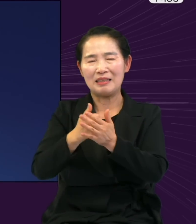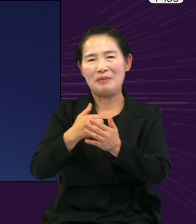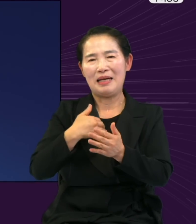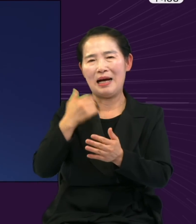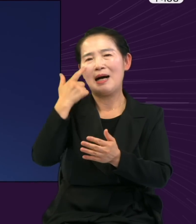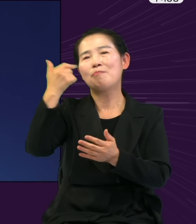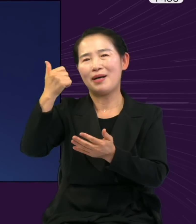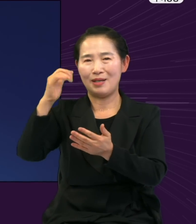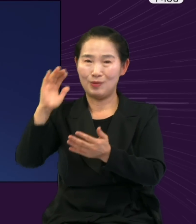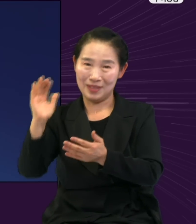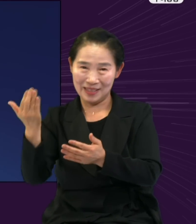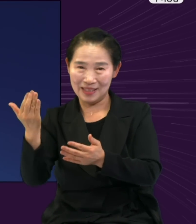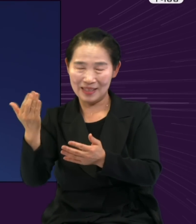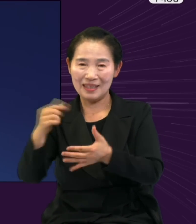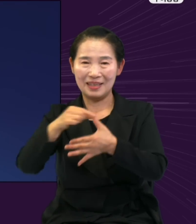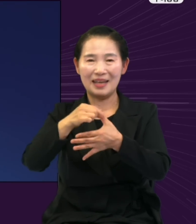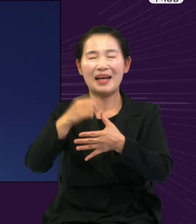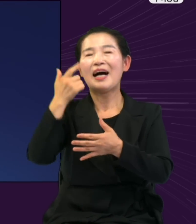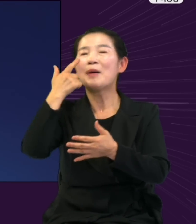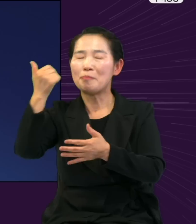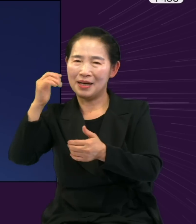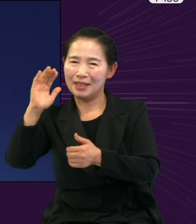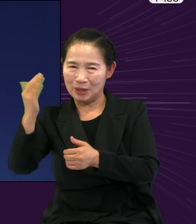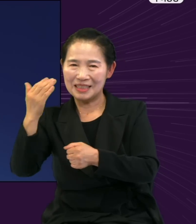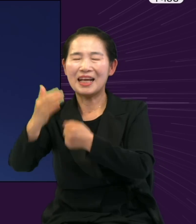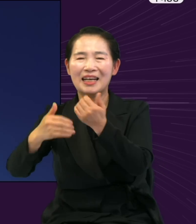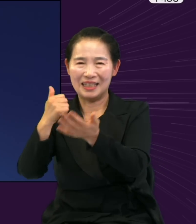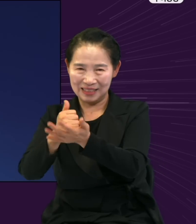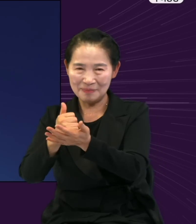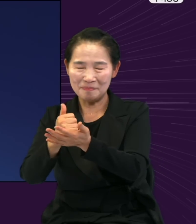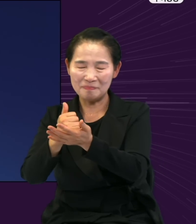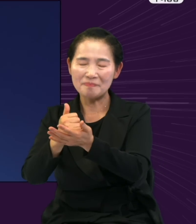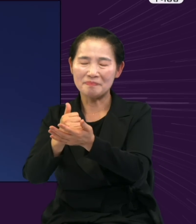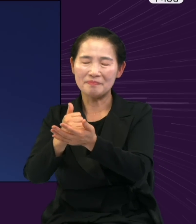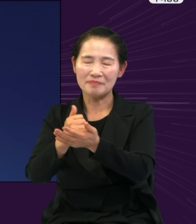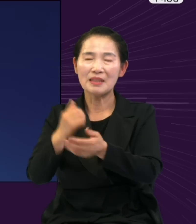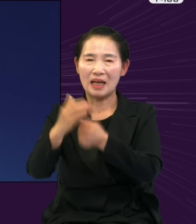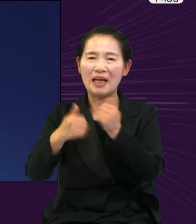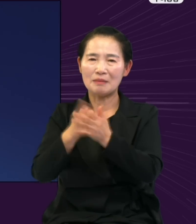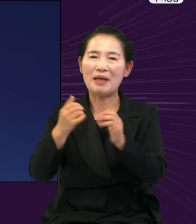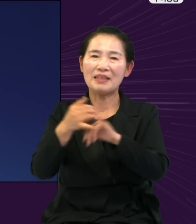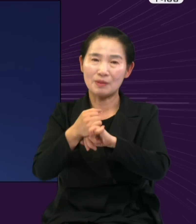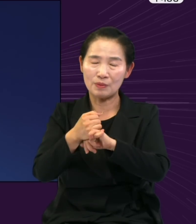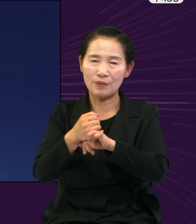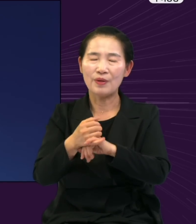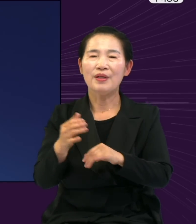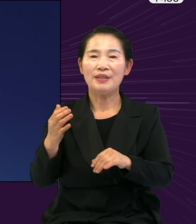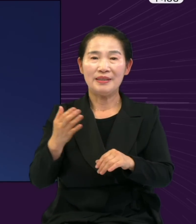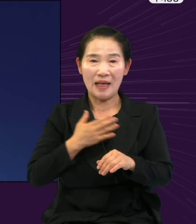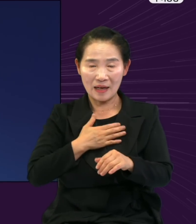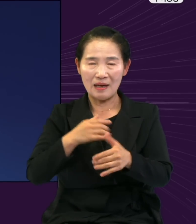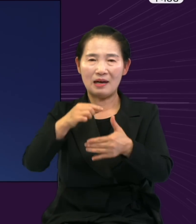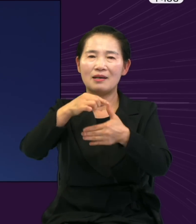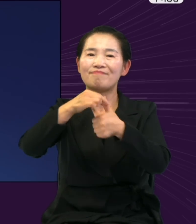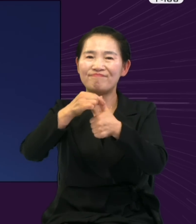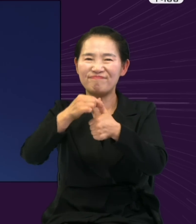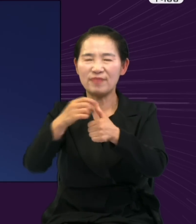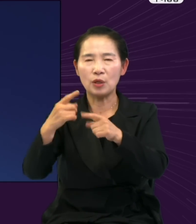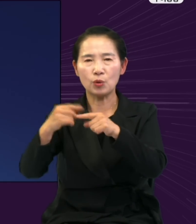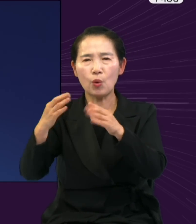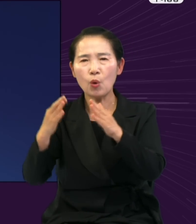우리 아이의 아버지가 되셔서 저에게 약속하셨거든요. 내가 준영이를 교회를 세우듯이